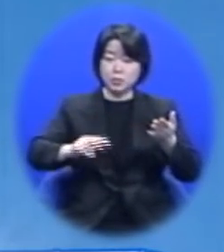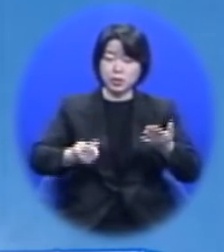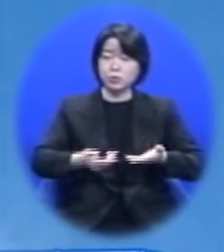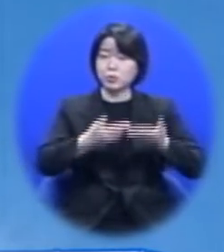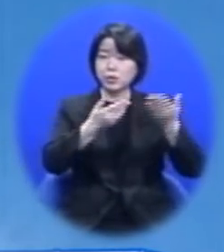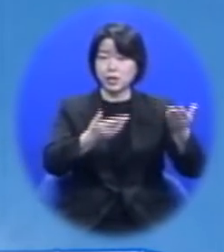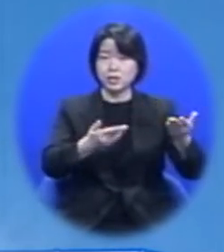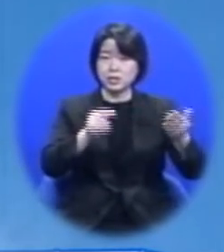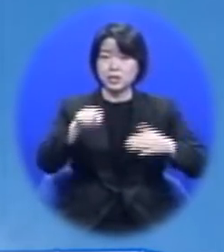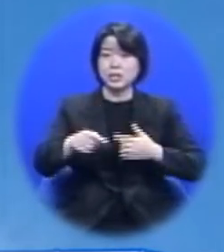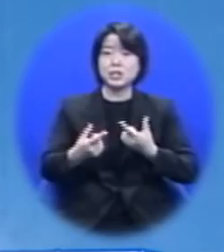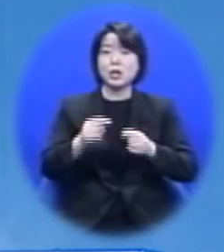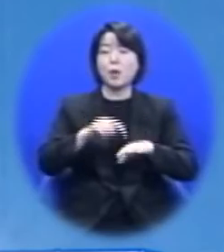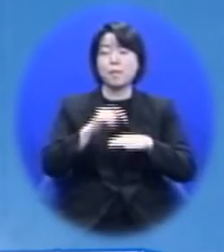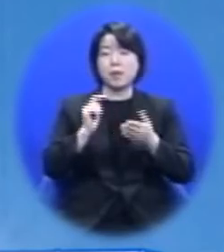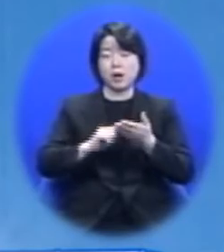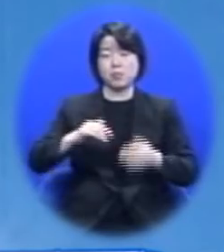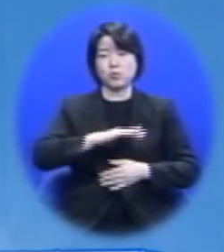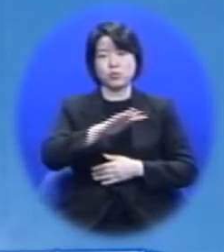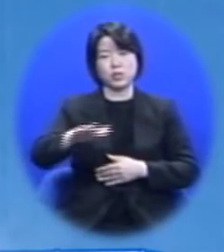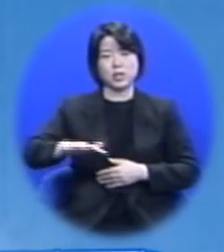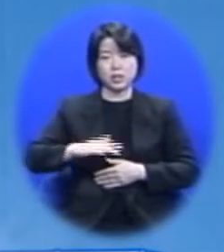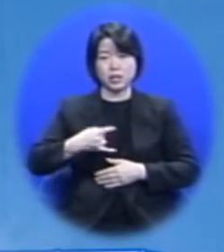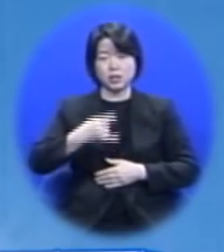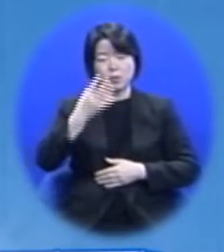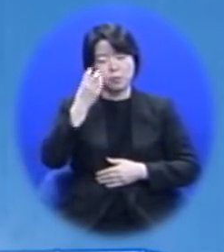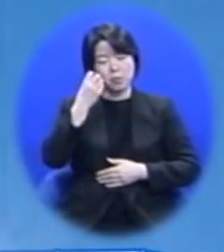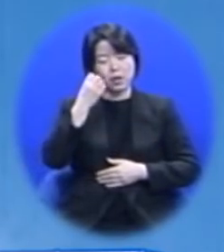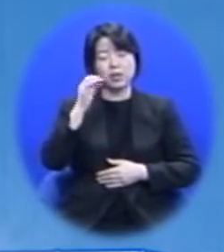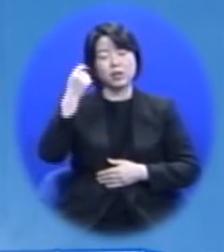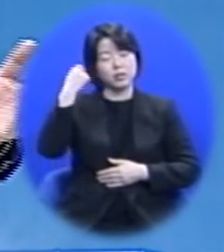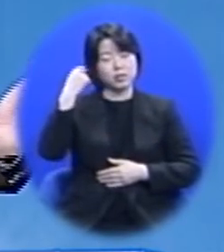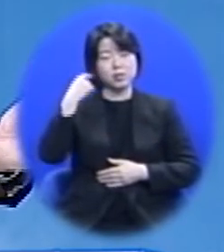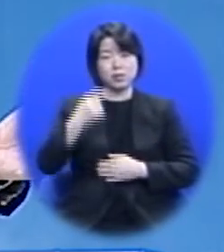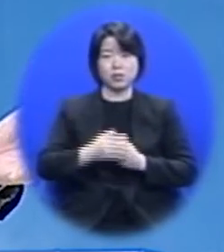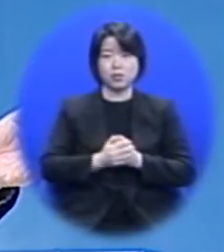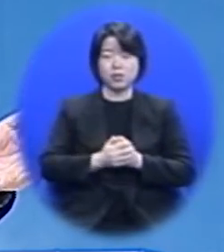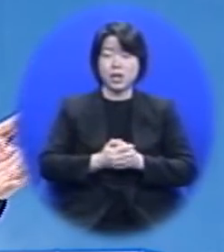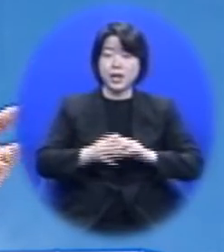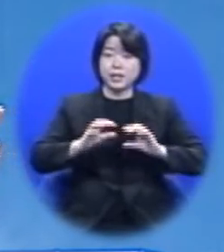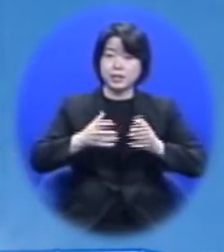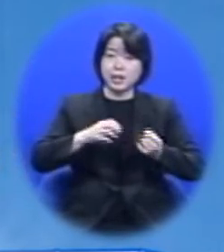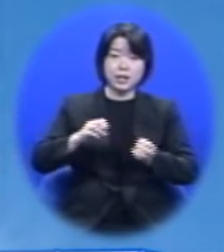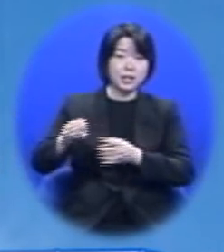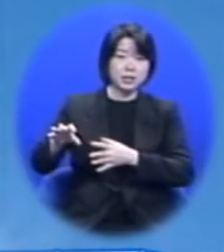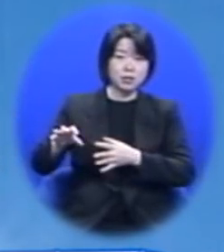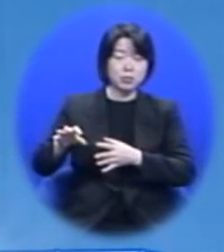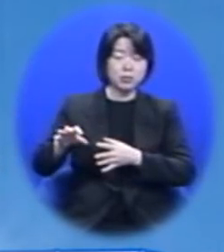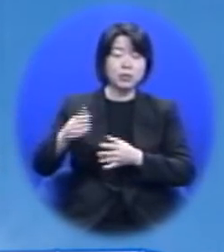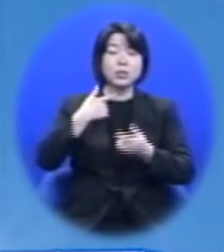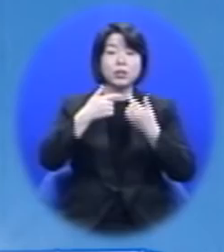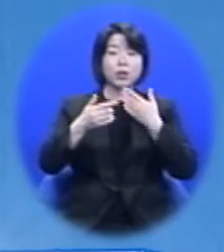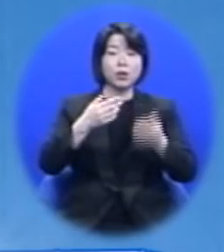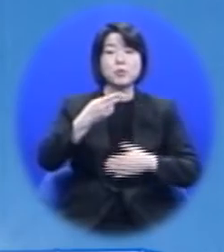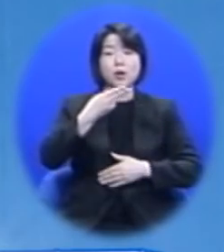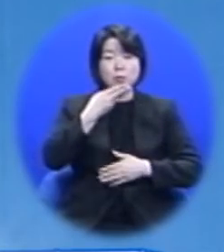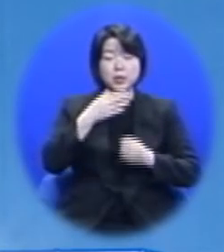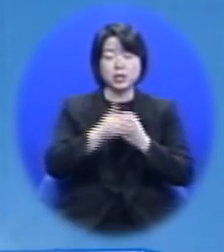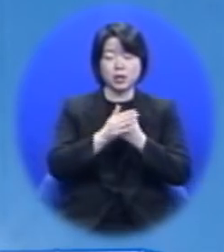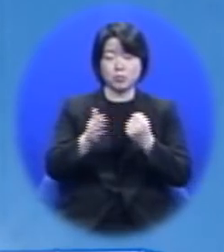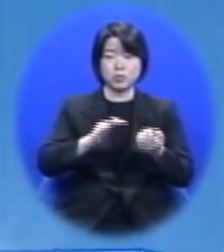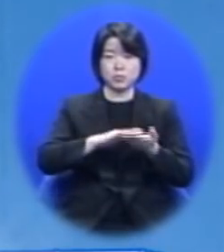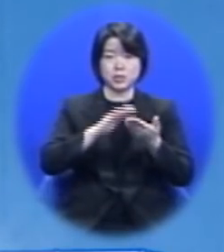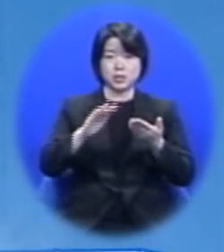마음이 우리에게는 너무 낯설게 들립니다. 나라 잃어버린 본 경험을 안 해봤으니까.